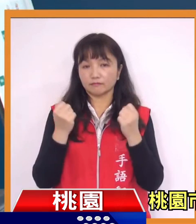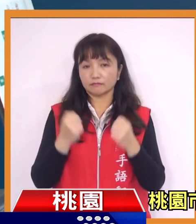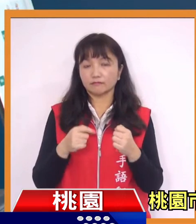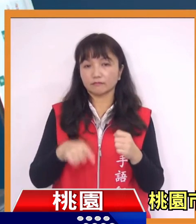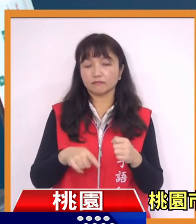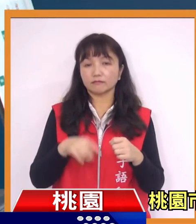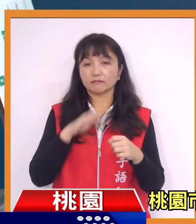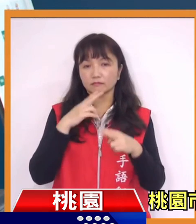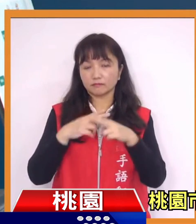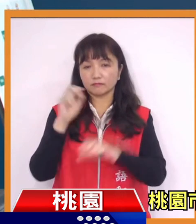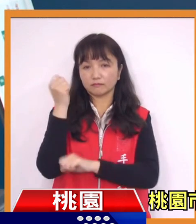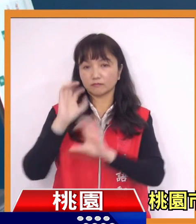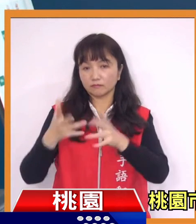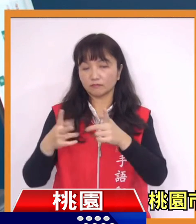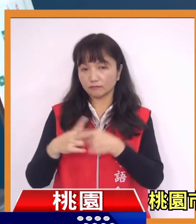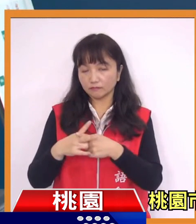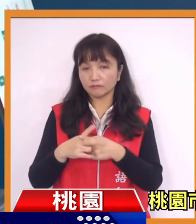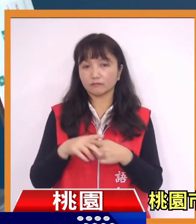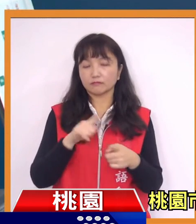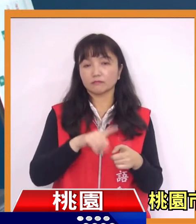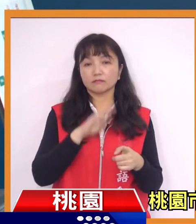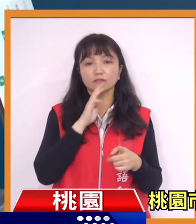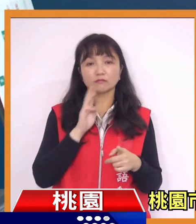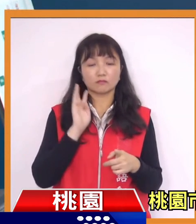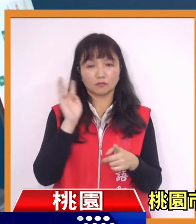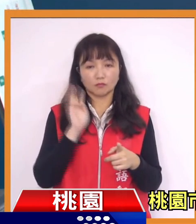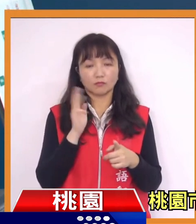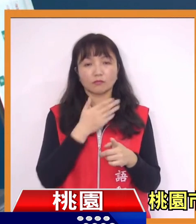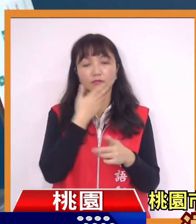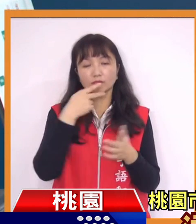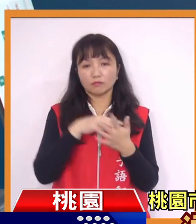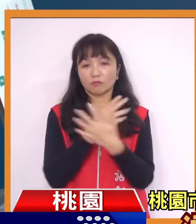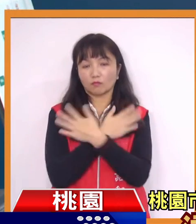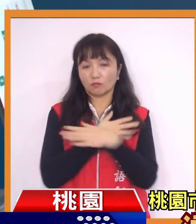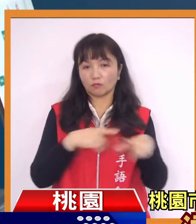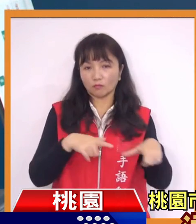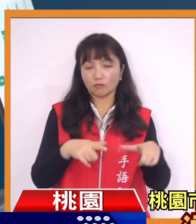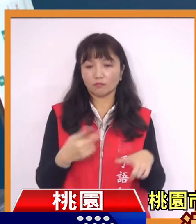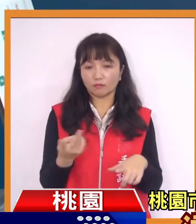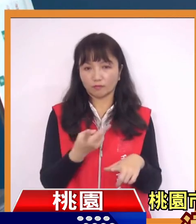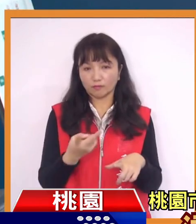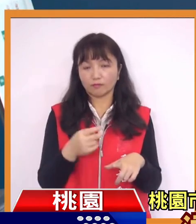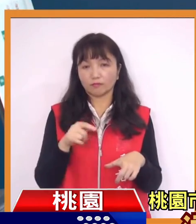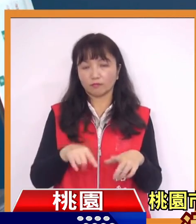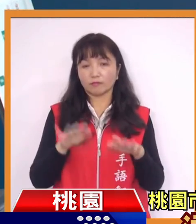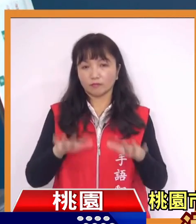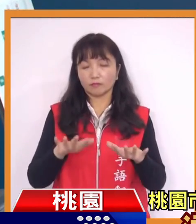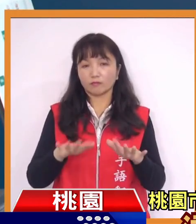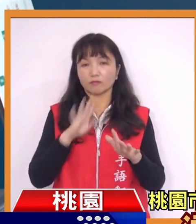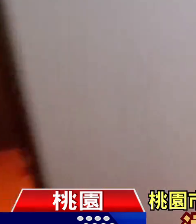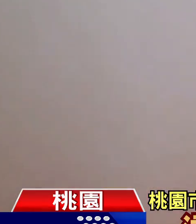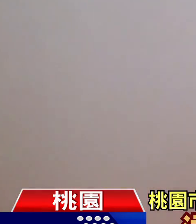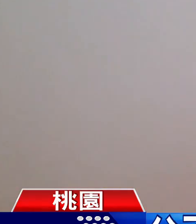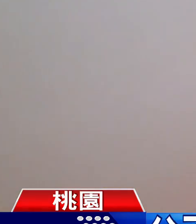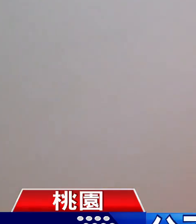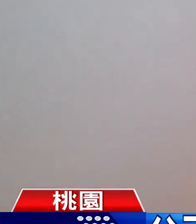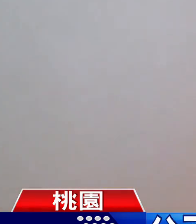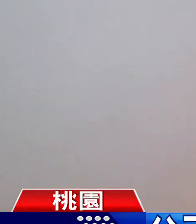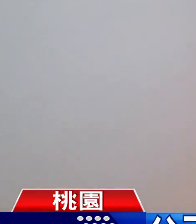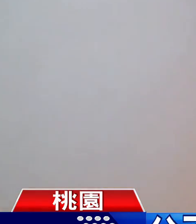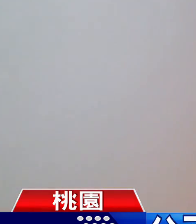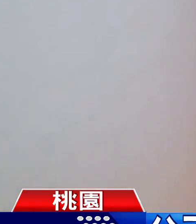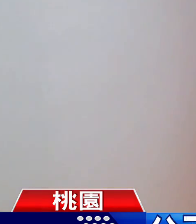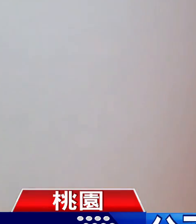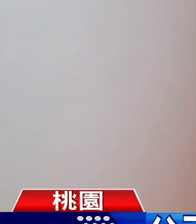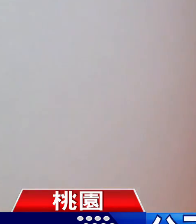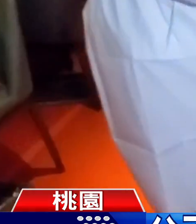国小和另外一位在华盛顿私立幼儿园，这两个部分我们今天正在扩大采检。 一家人住